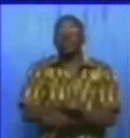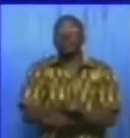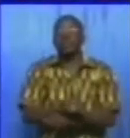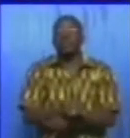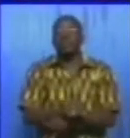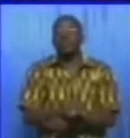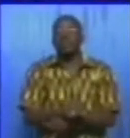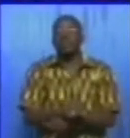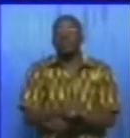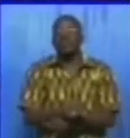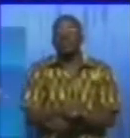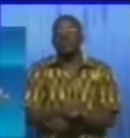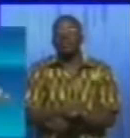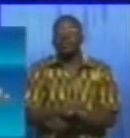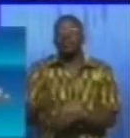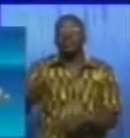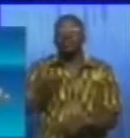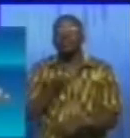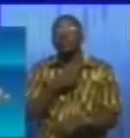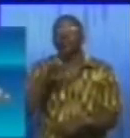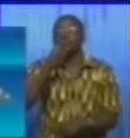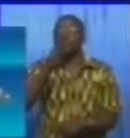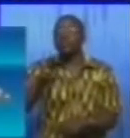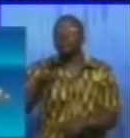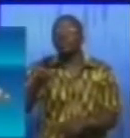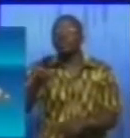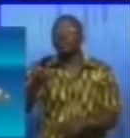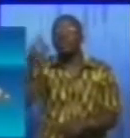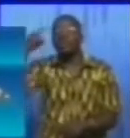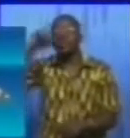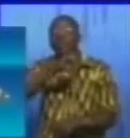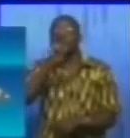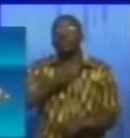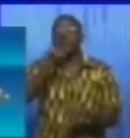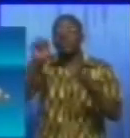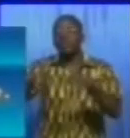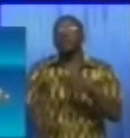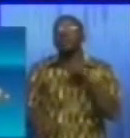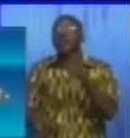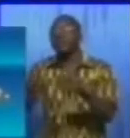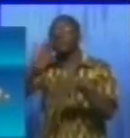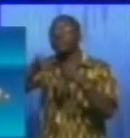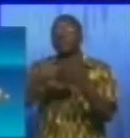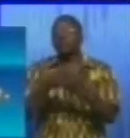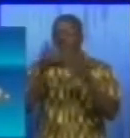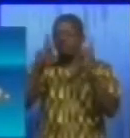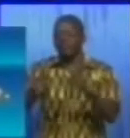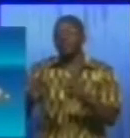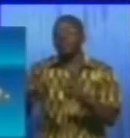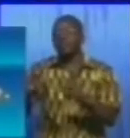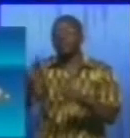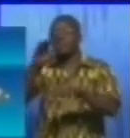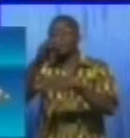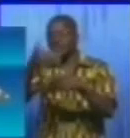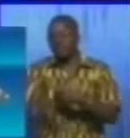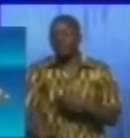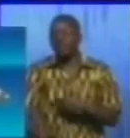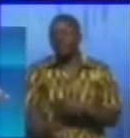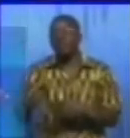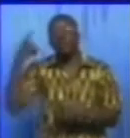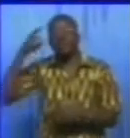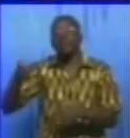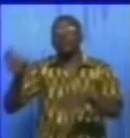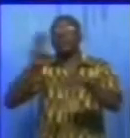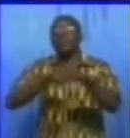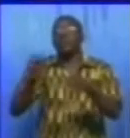époque où il faut informer l'ensemble du personnel. Donc, ça veut dire que tout le personnel du département est concerné par ces sessions. Aujourd'hui, ça